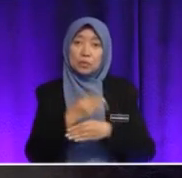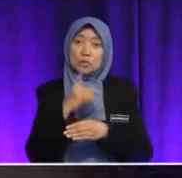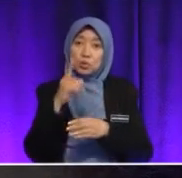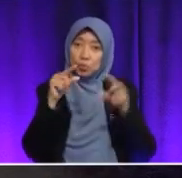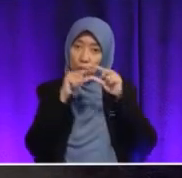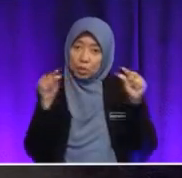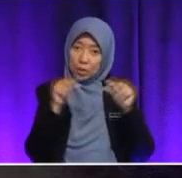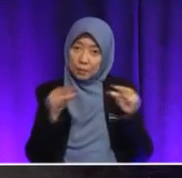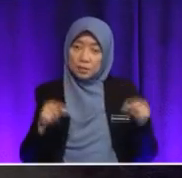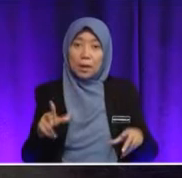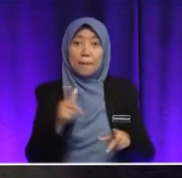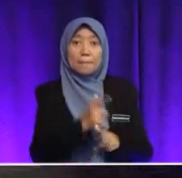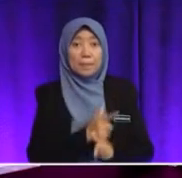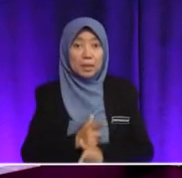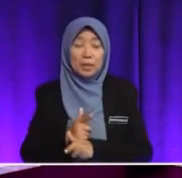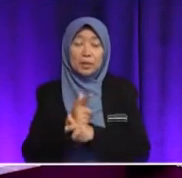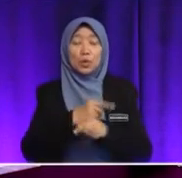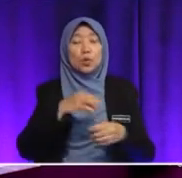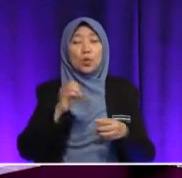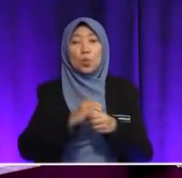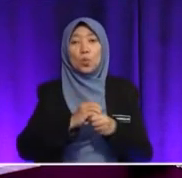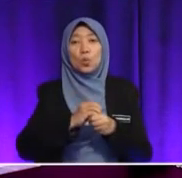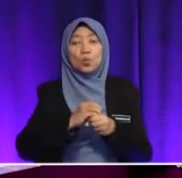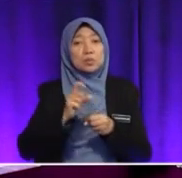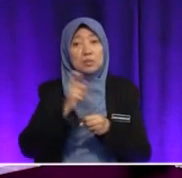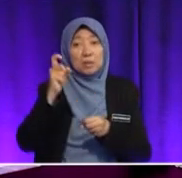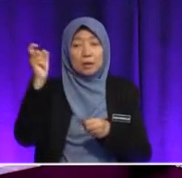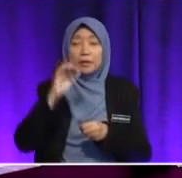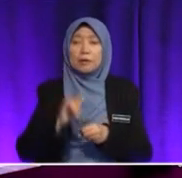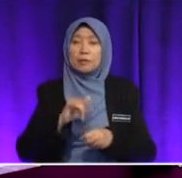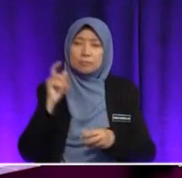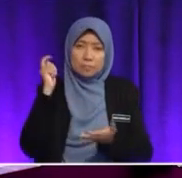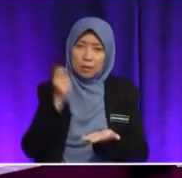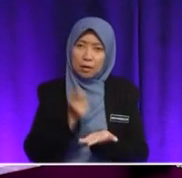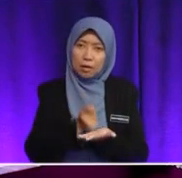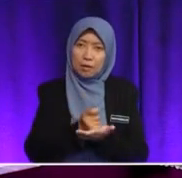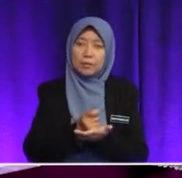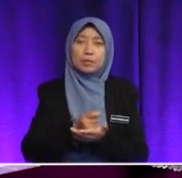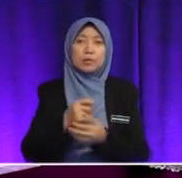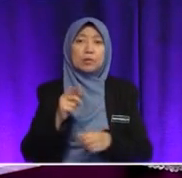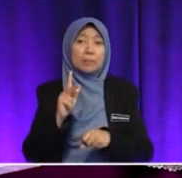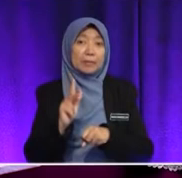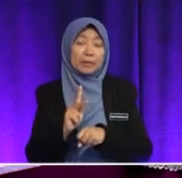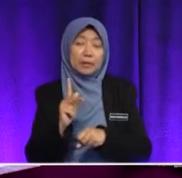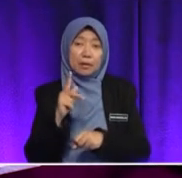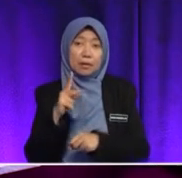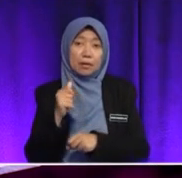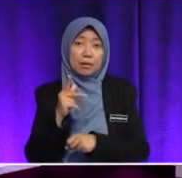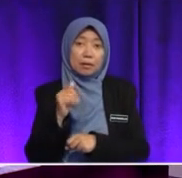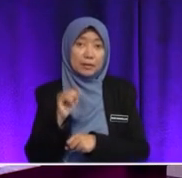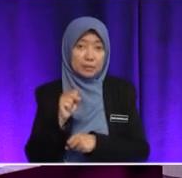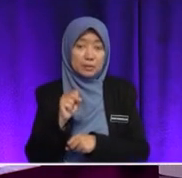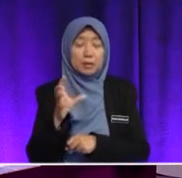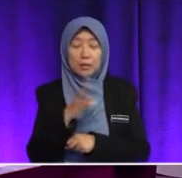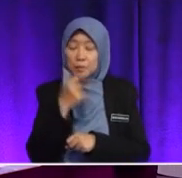lapisan perlindungan oksida yang tahan kaki San Joe serta membentuk lapisan yang berkilat Hah sebab